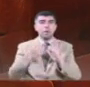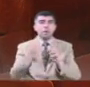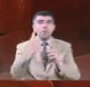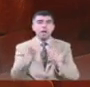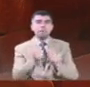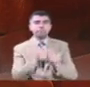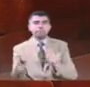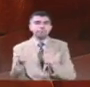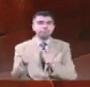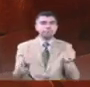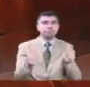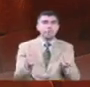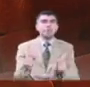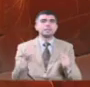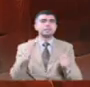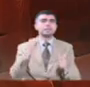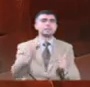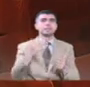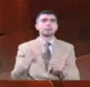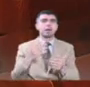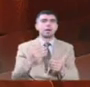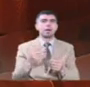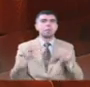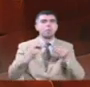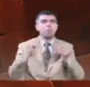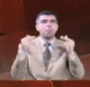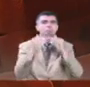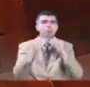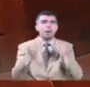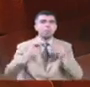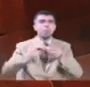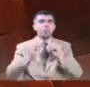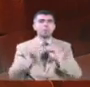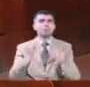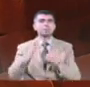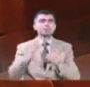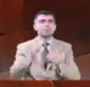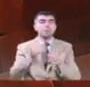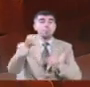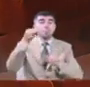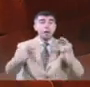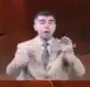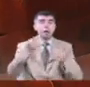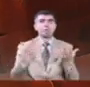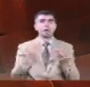التهرب. مسؤوليتنا هو أن نساعد في تطبيق القانون في تنفيذ الأحكام القضائية.